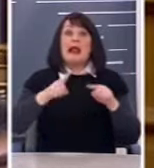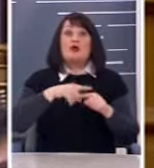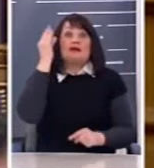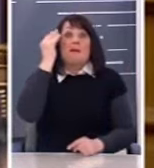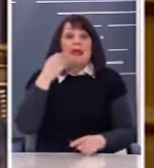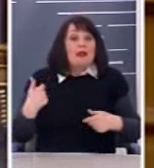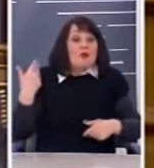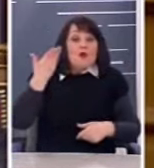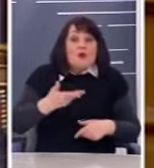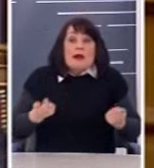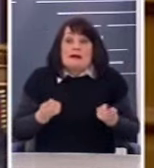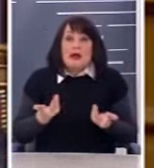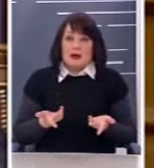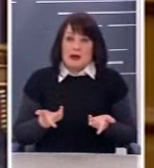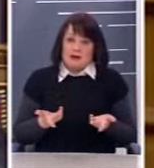συνέβη.